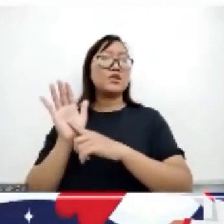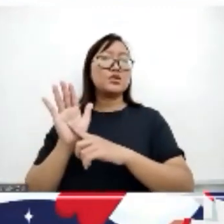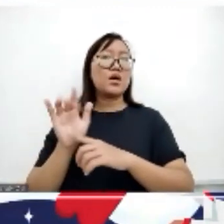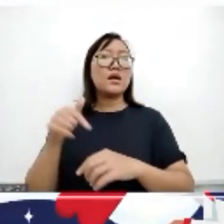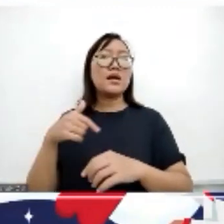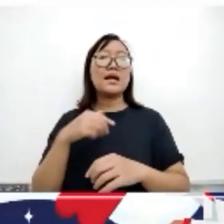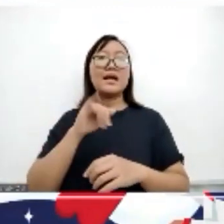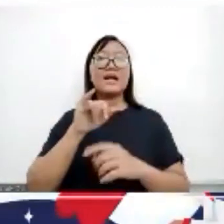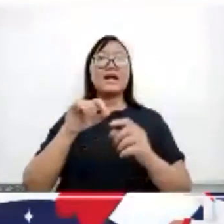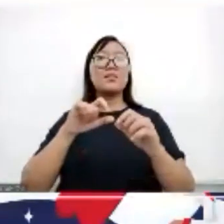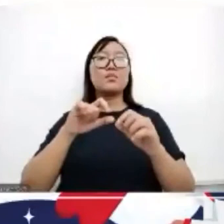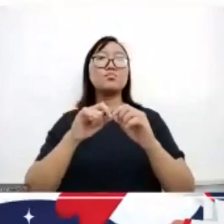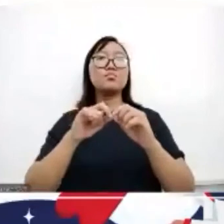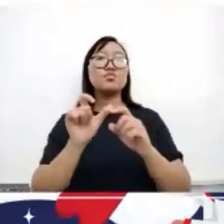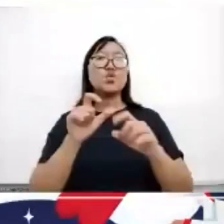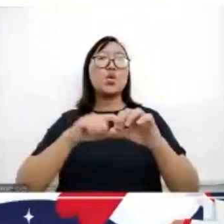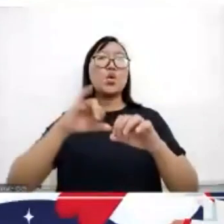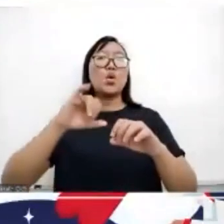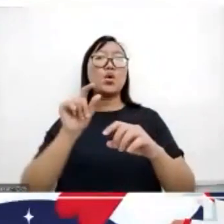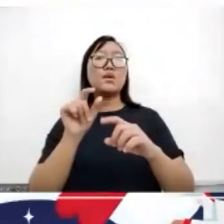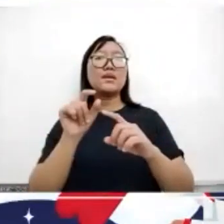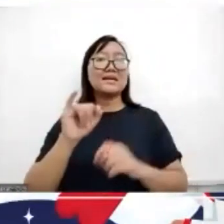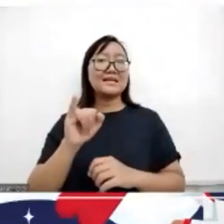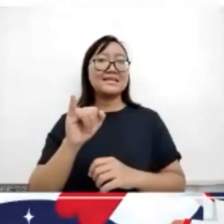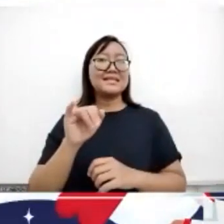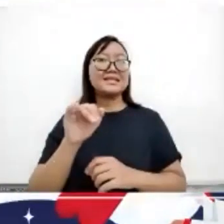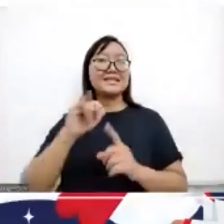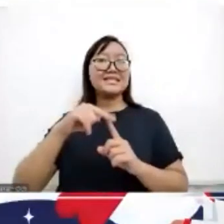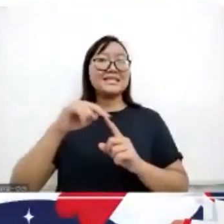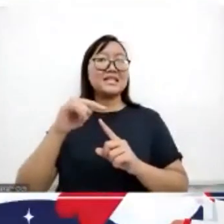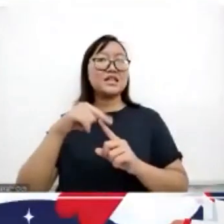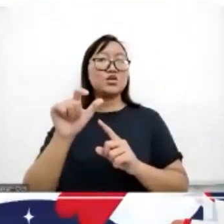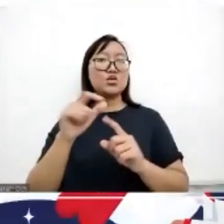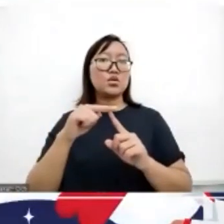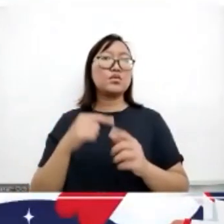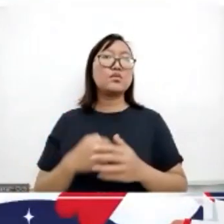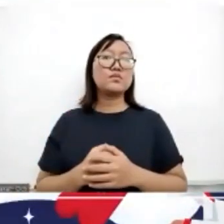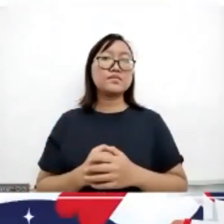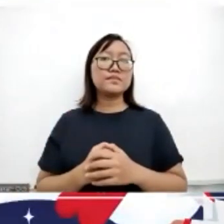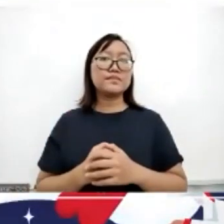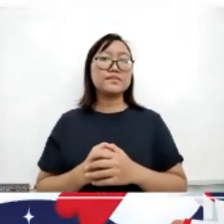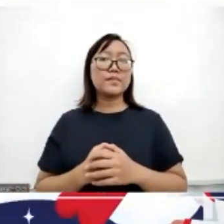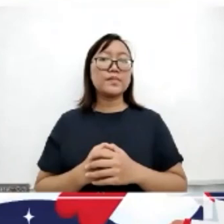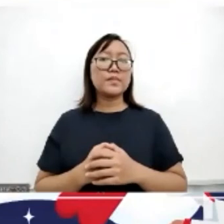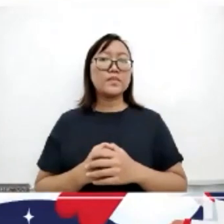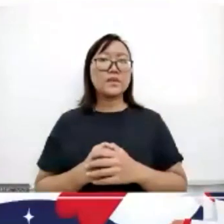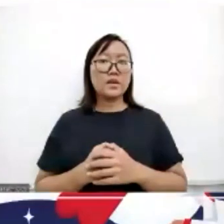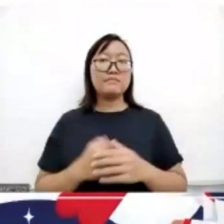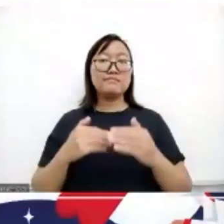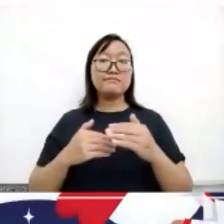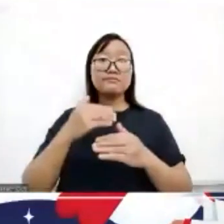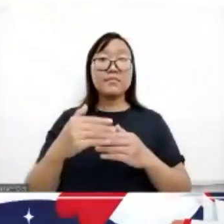Institute Disamping itu kami juga Australia secara intensif bekerja